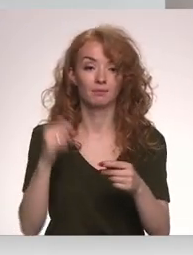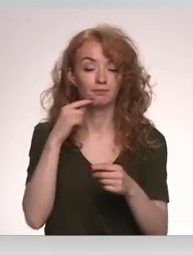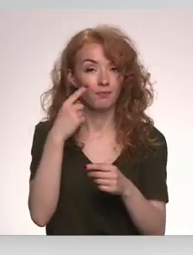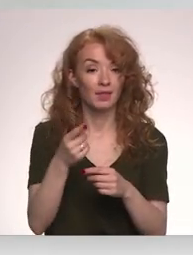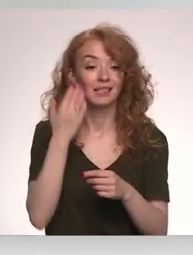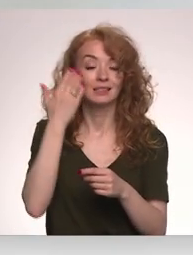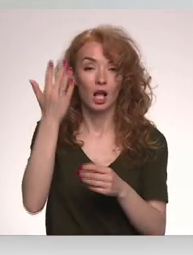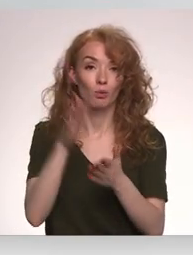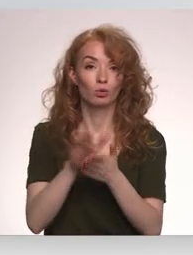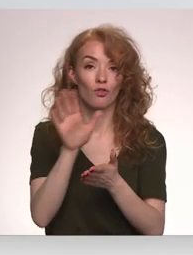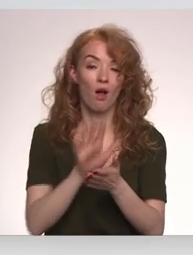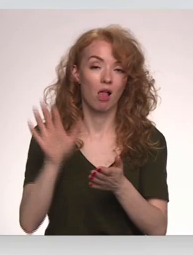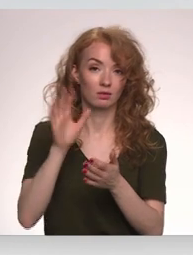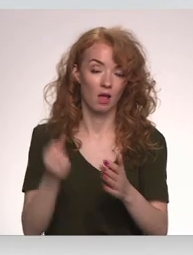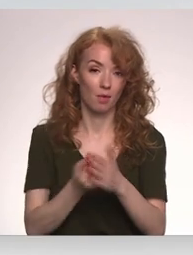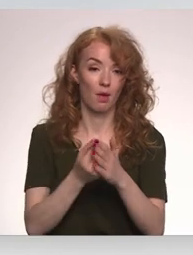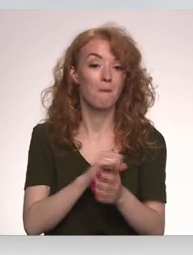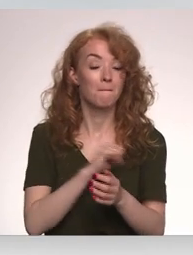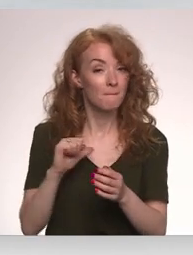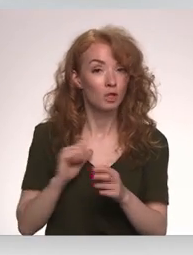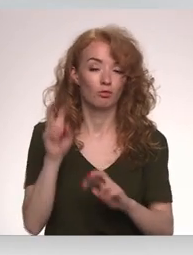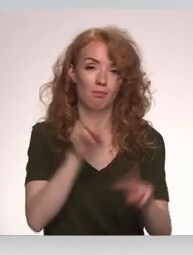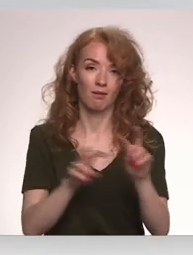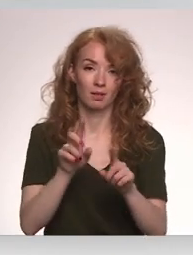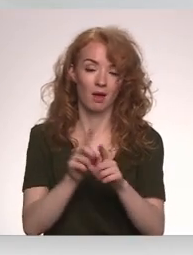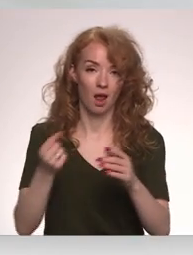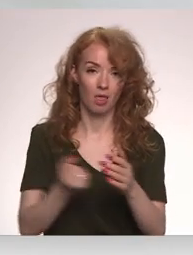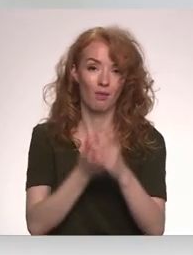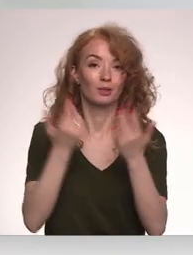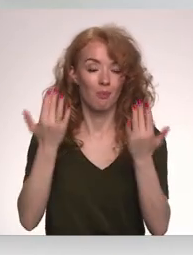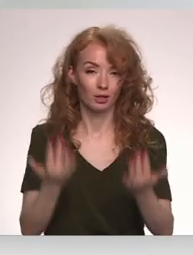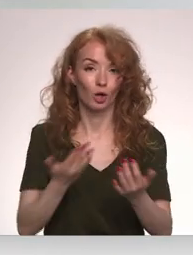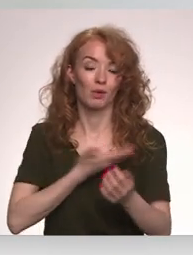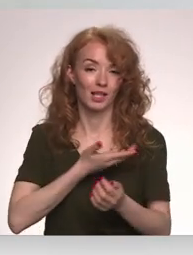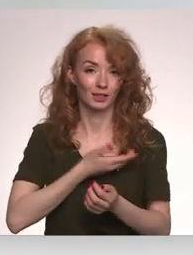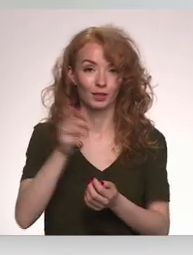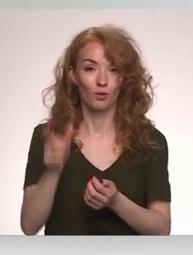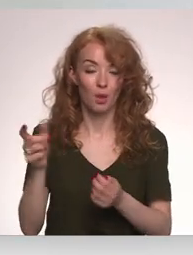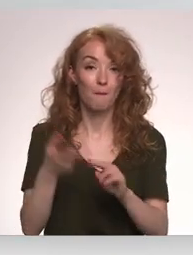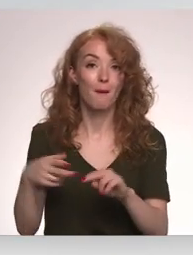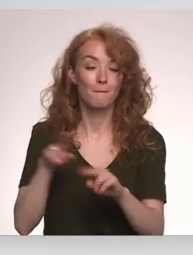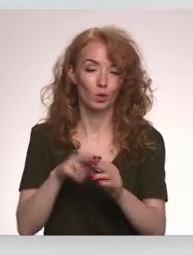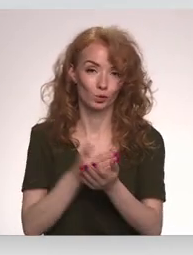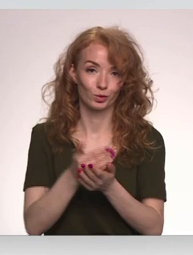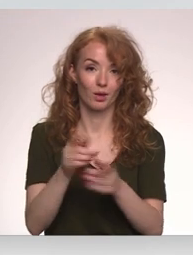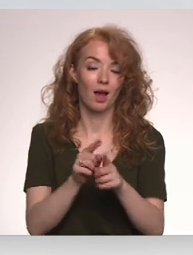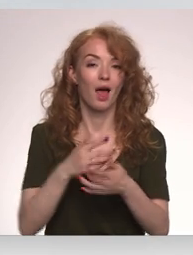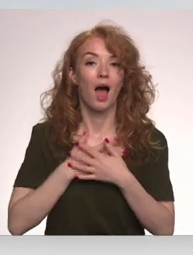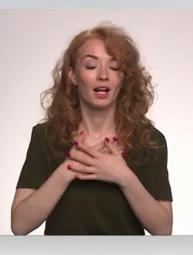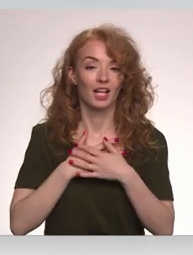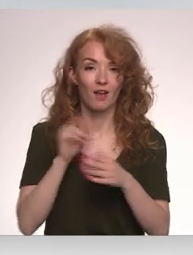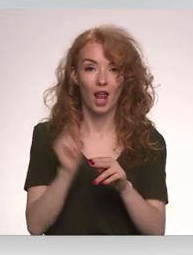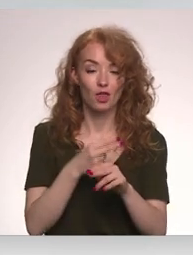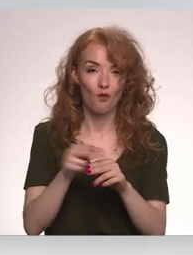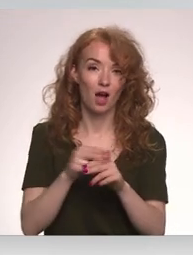gadījumā ceram uz valsts atbalstu. Paši arī meklēsim atbalsta pasākumus iedzīvotājiem. Papildus turpinās aktīvas